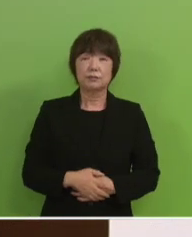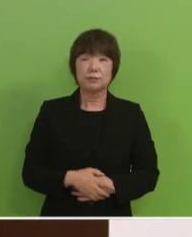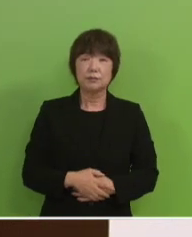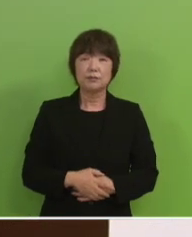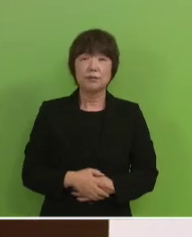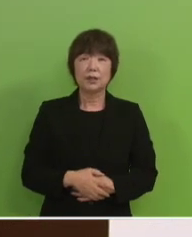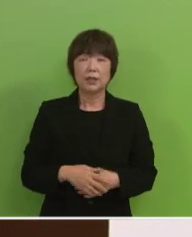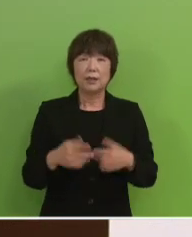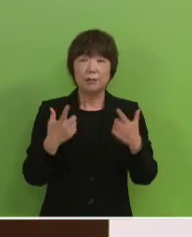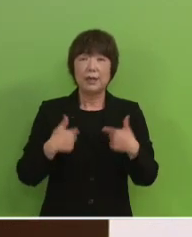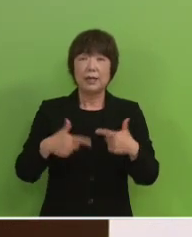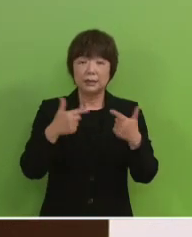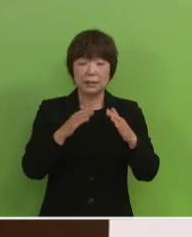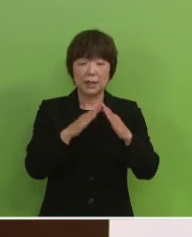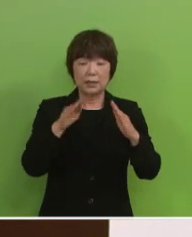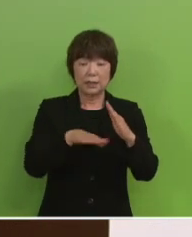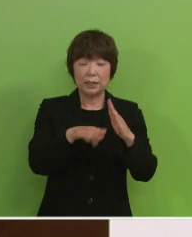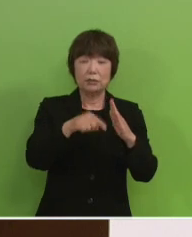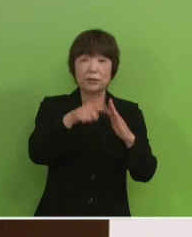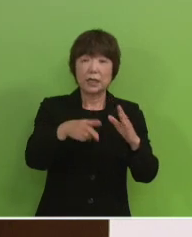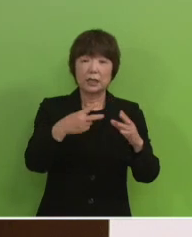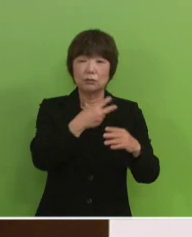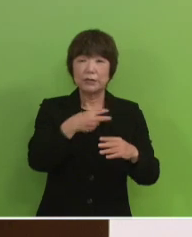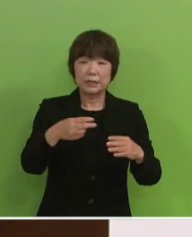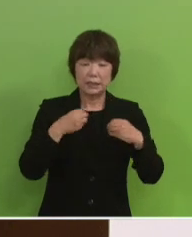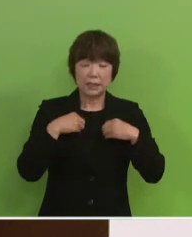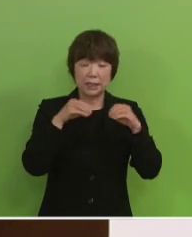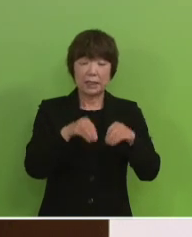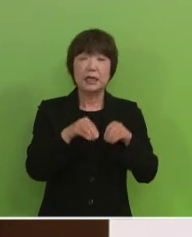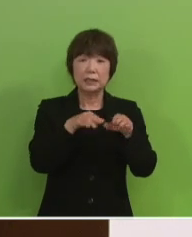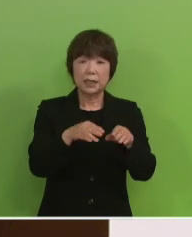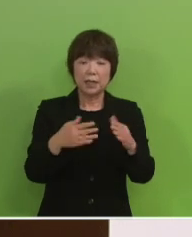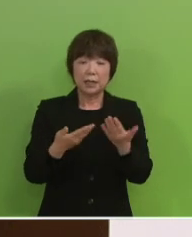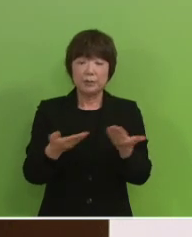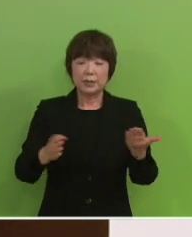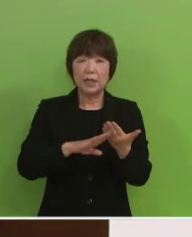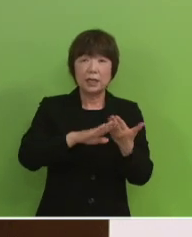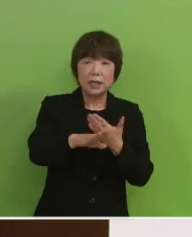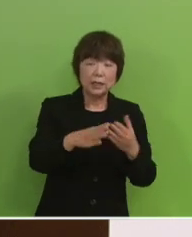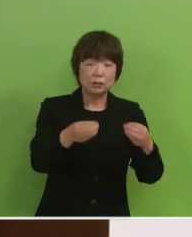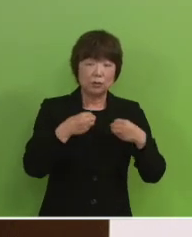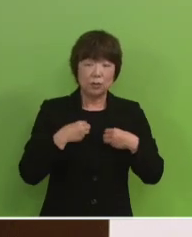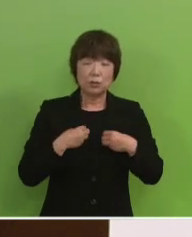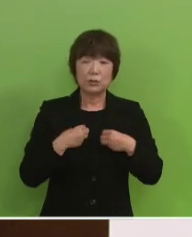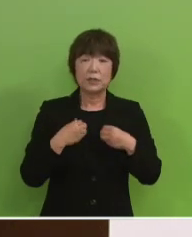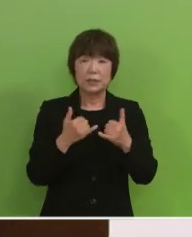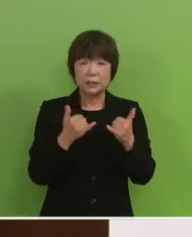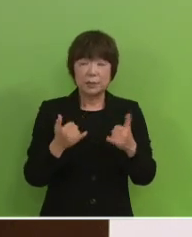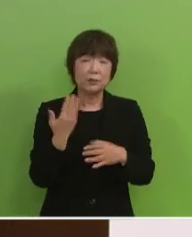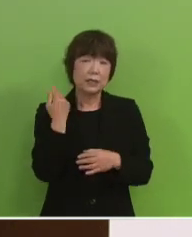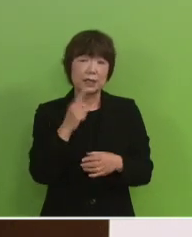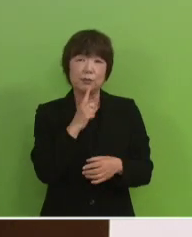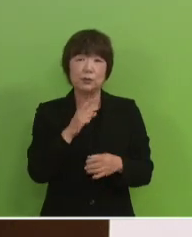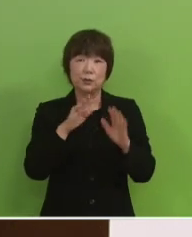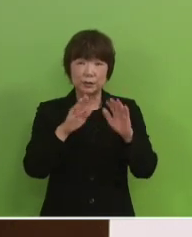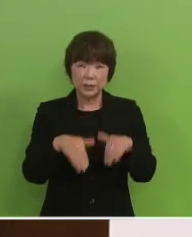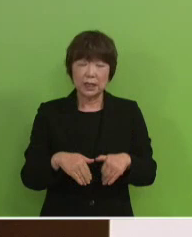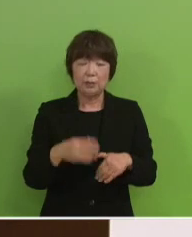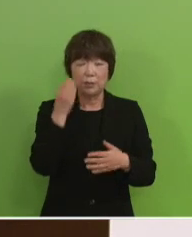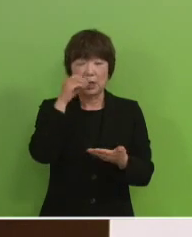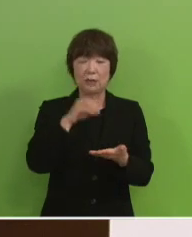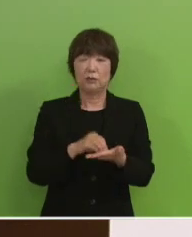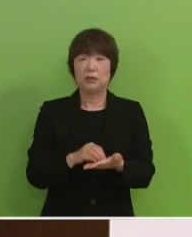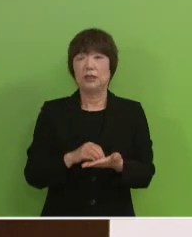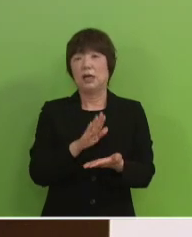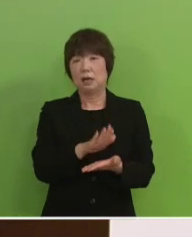一方で連日家庭内による二次感染などによる店以外の方の要請がさっきも今申し上げたように確認され